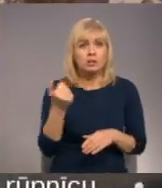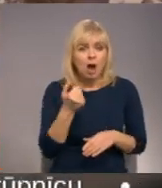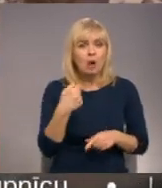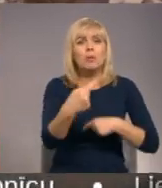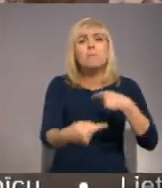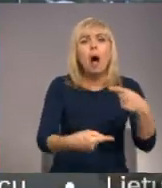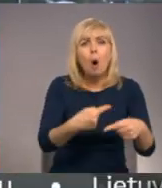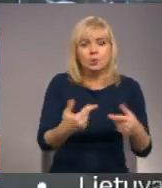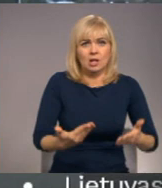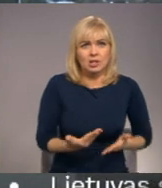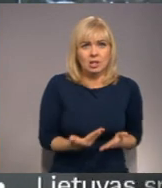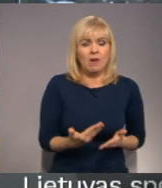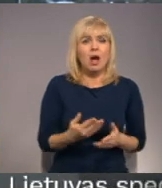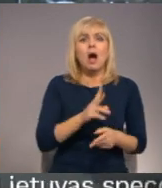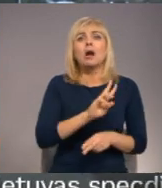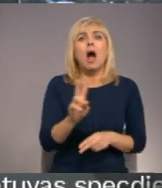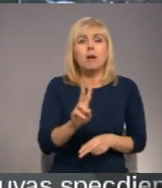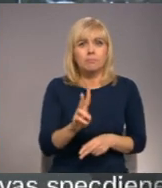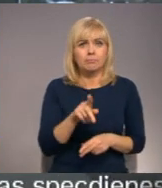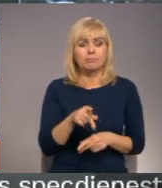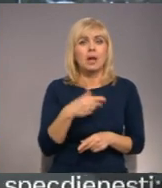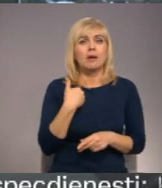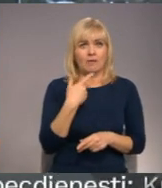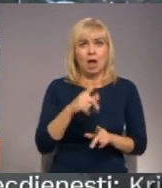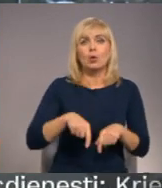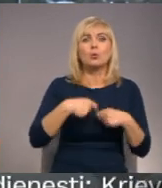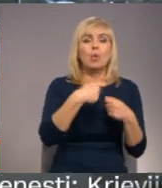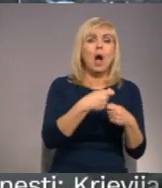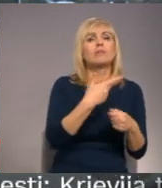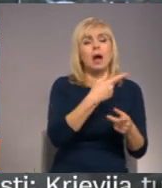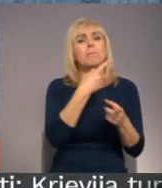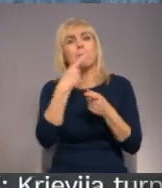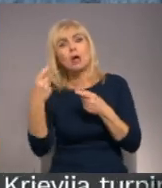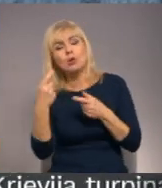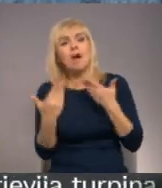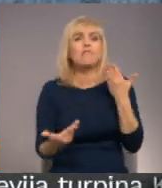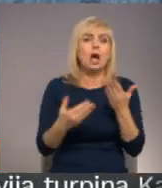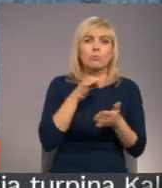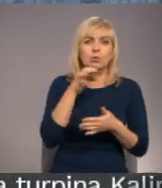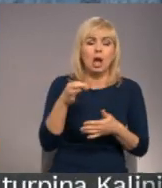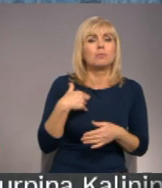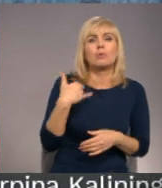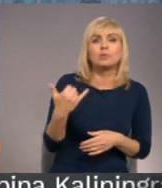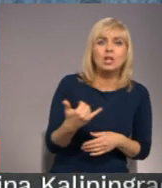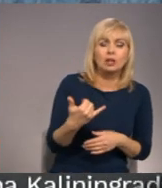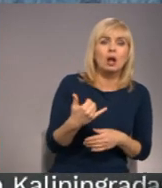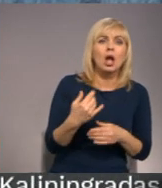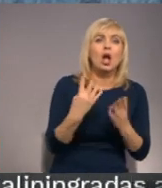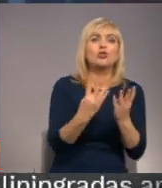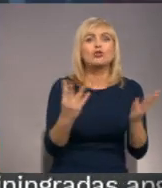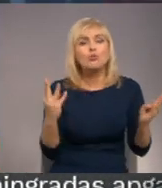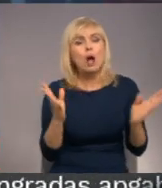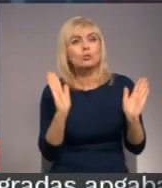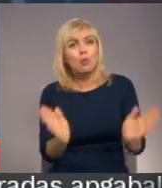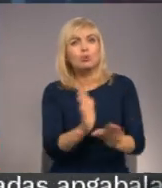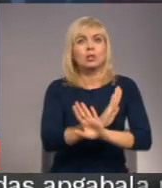mēs te dzīvojam. Kam pazvaļ? Nu, varbūt mēs nodosim ziņu, varbūt mēs pateiksim, par to mums ļoti interesē, vai jums tur žūgs būs, vai jums tur nav